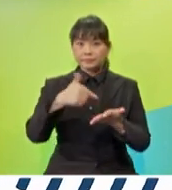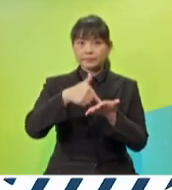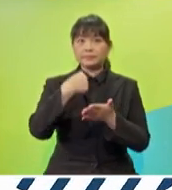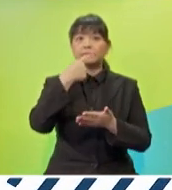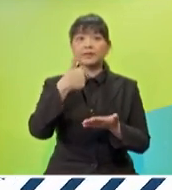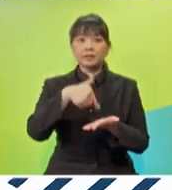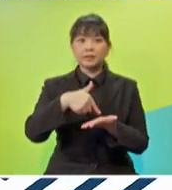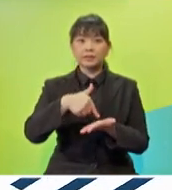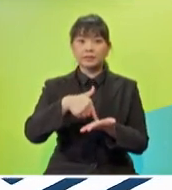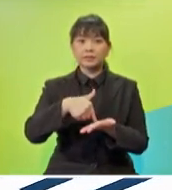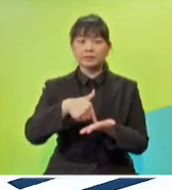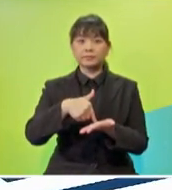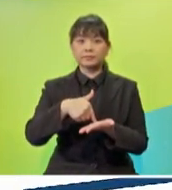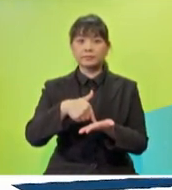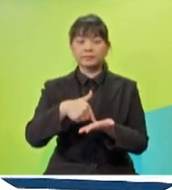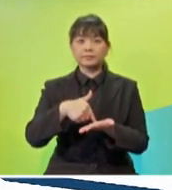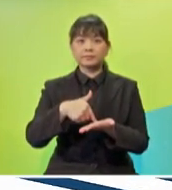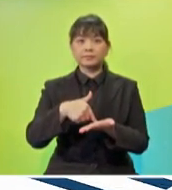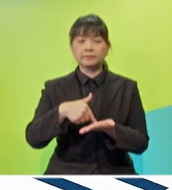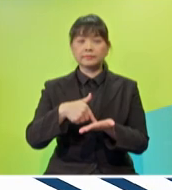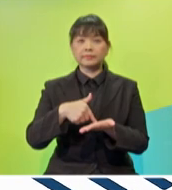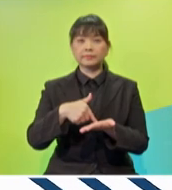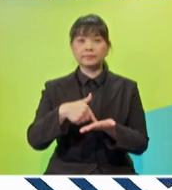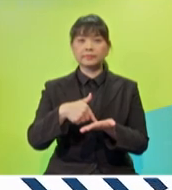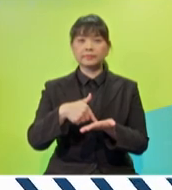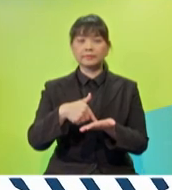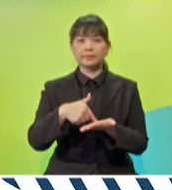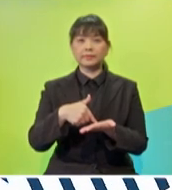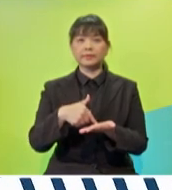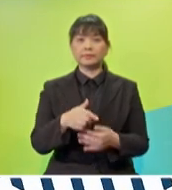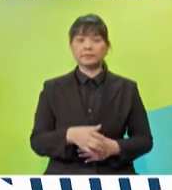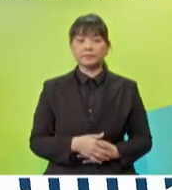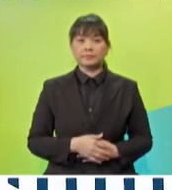Oke marilah kita ada seorang handsome